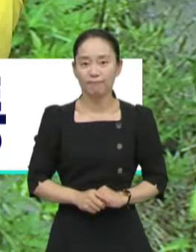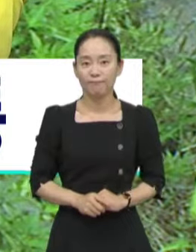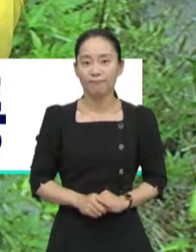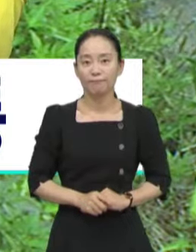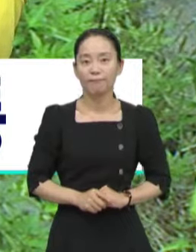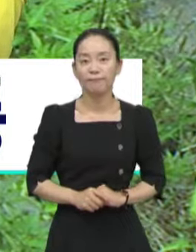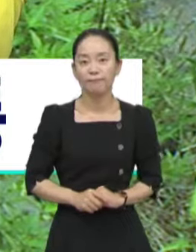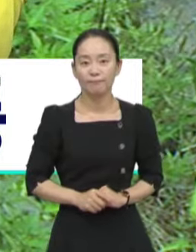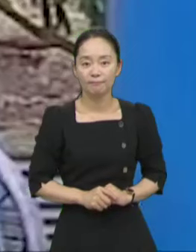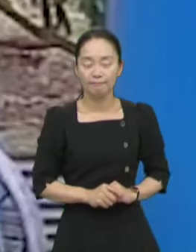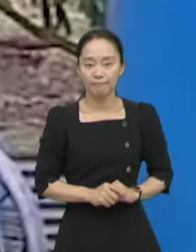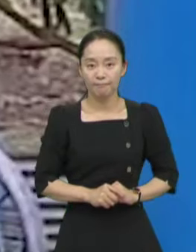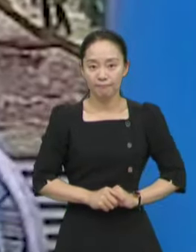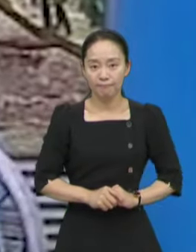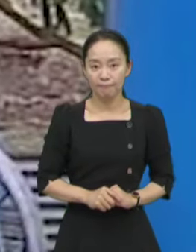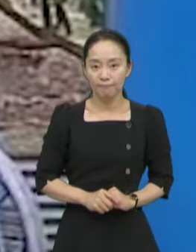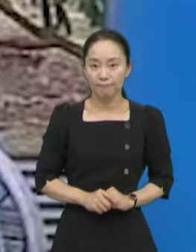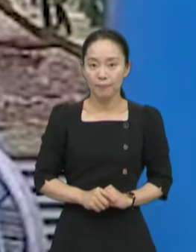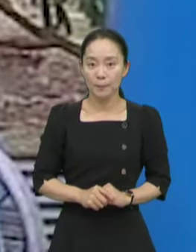보도입니다.